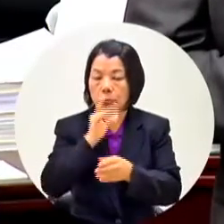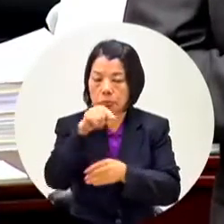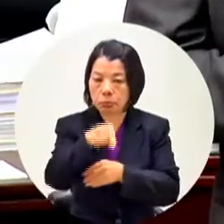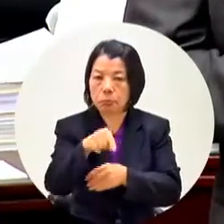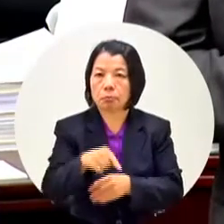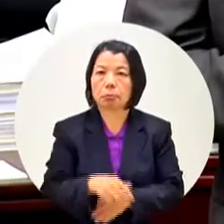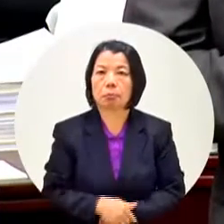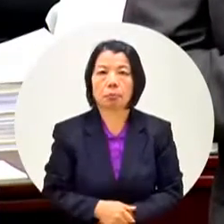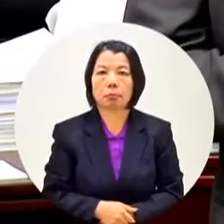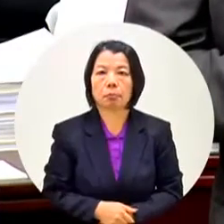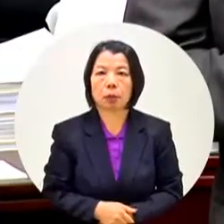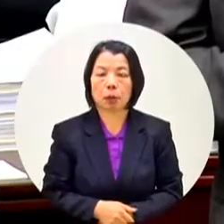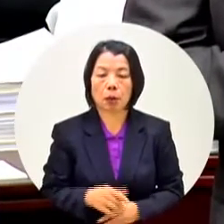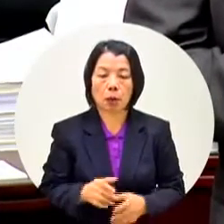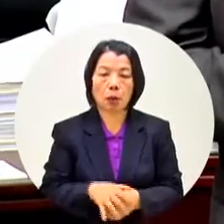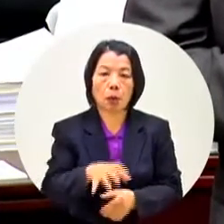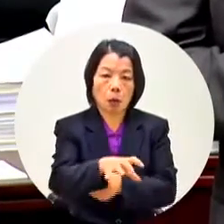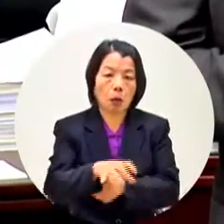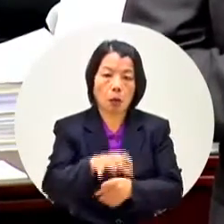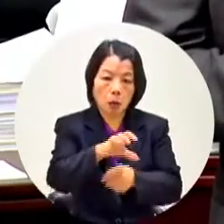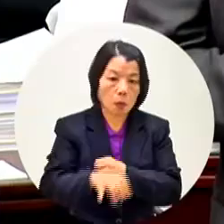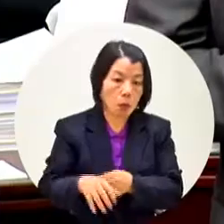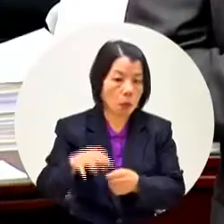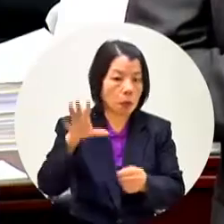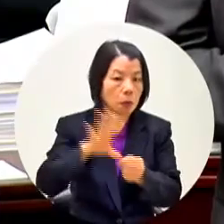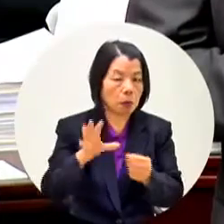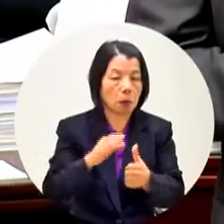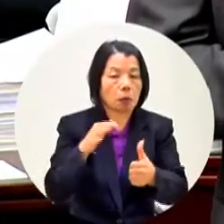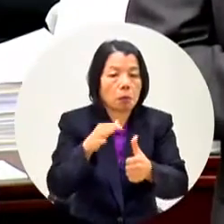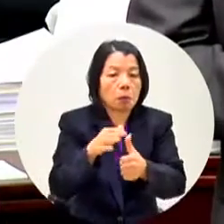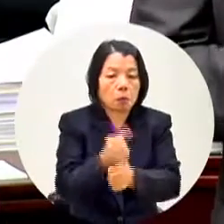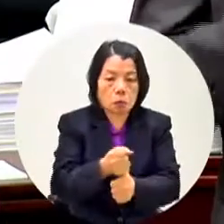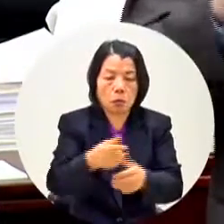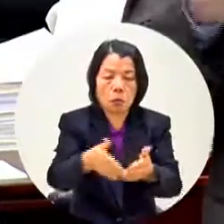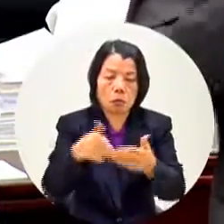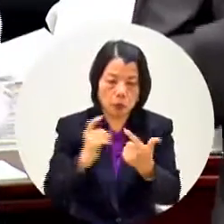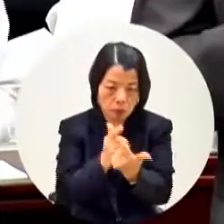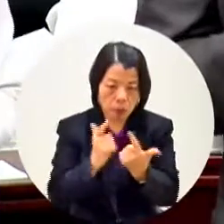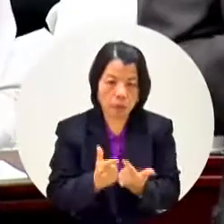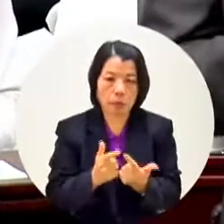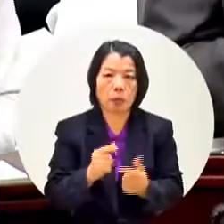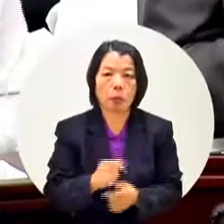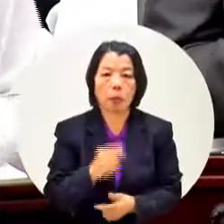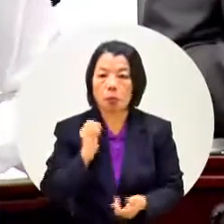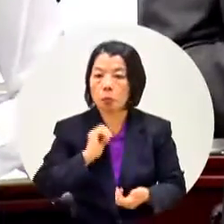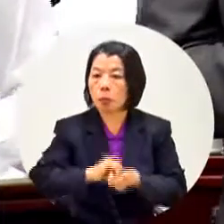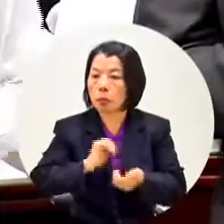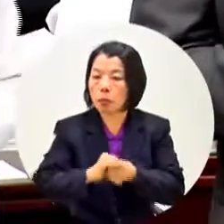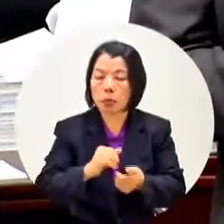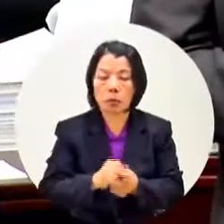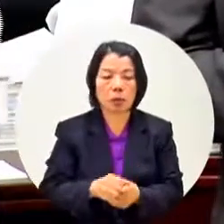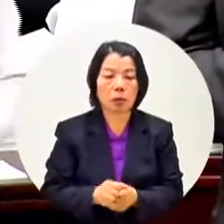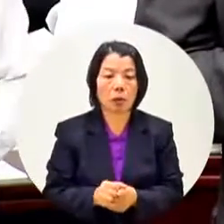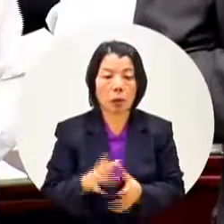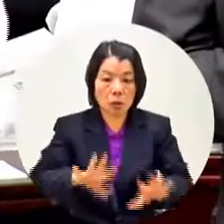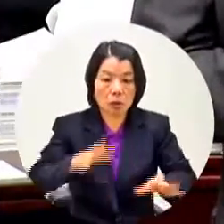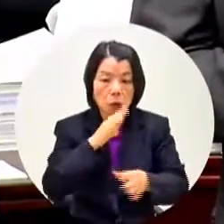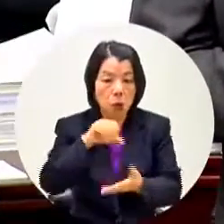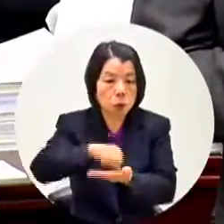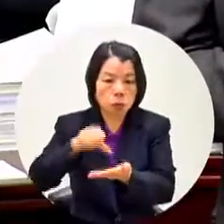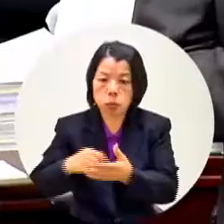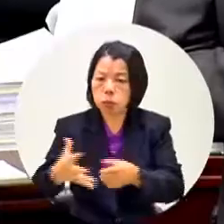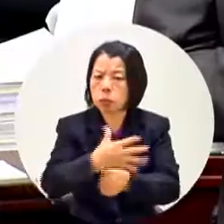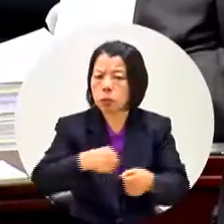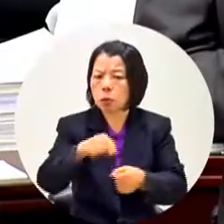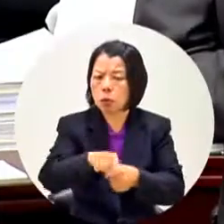另外一个当然是价量上的关系，哦，主要是这样。那我们这边也都要跟农粮署这边来配合。那农粮署